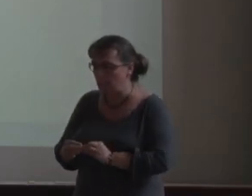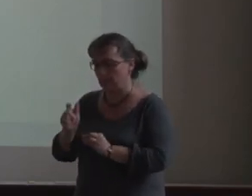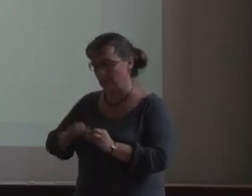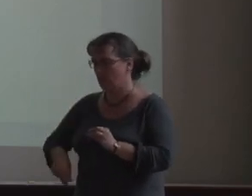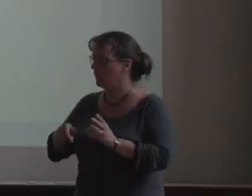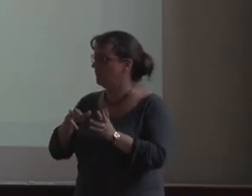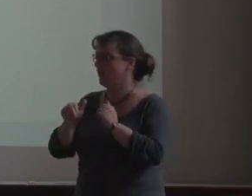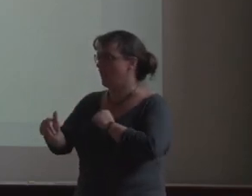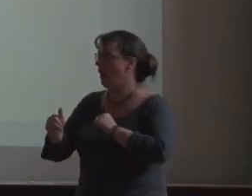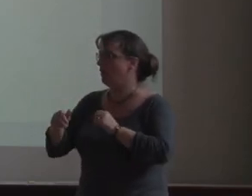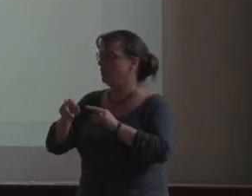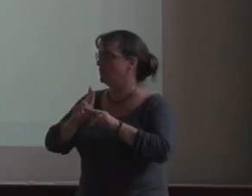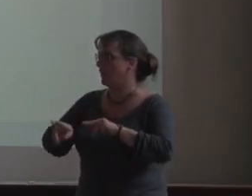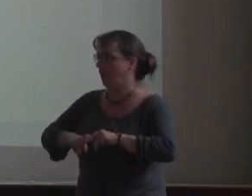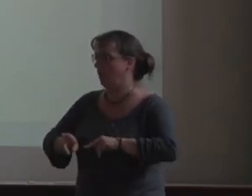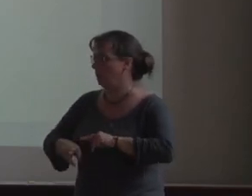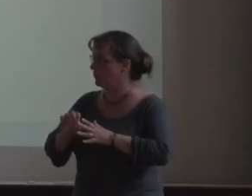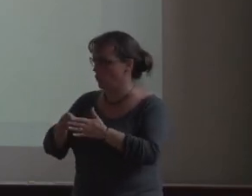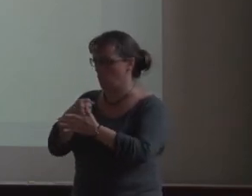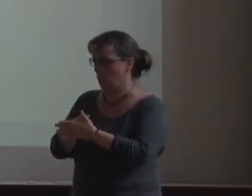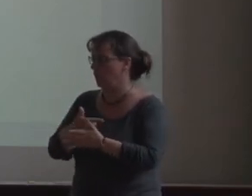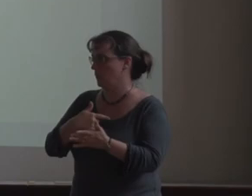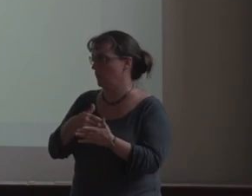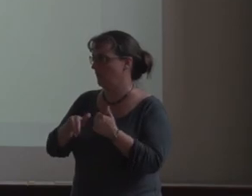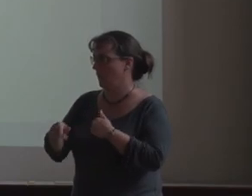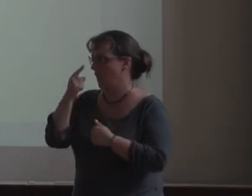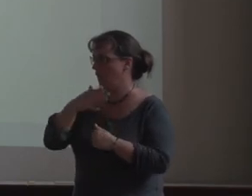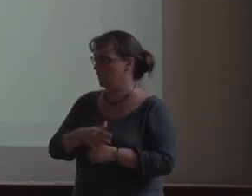IO et vraiment de finir ce travail.